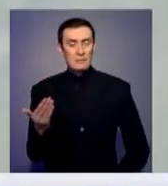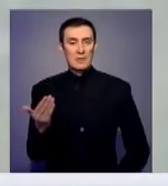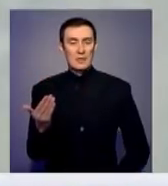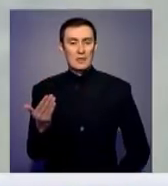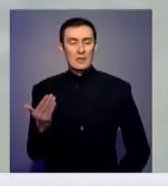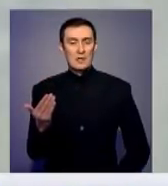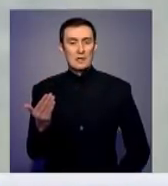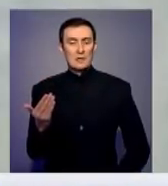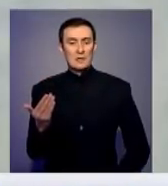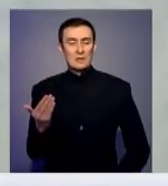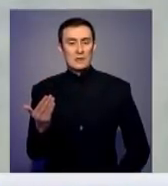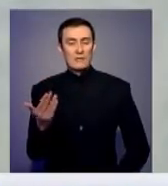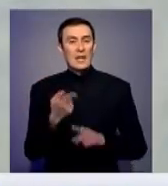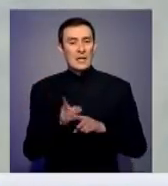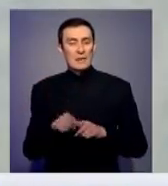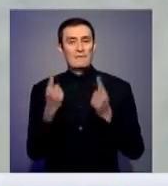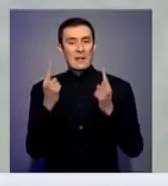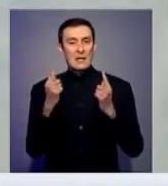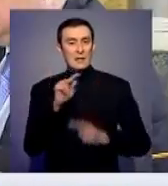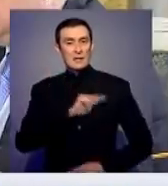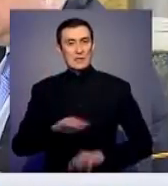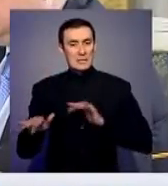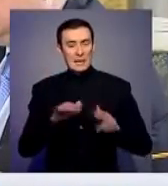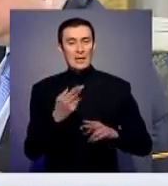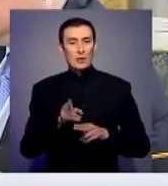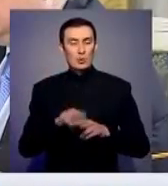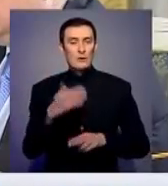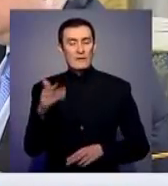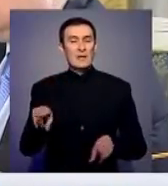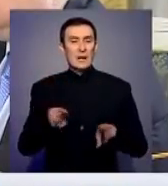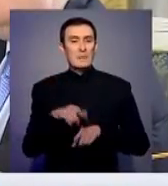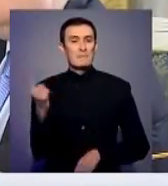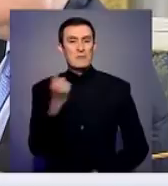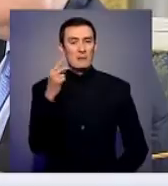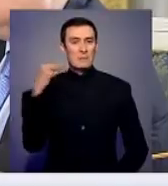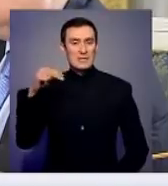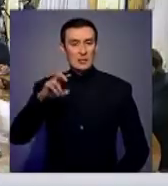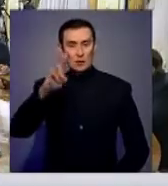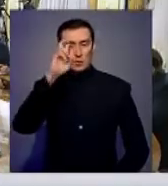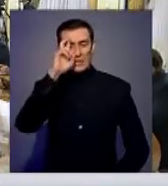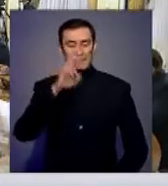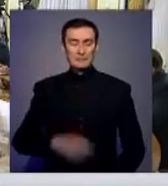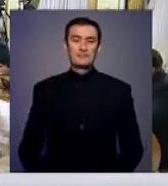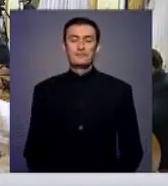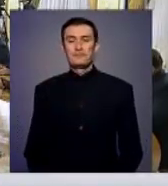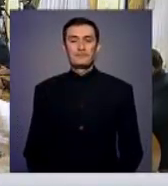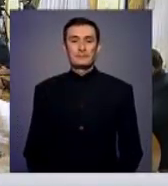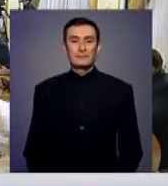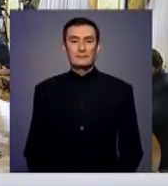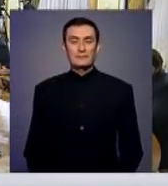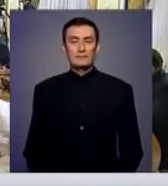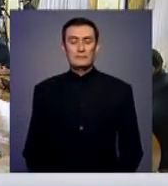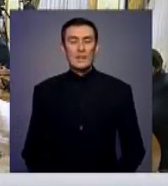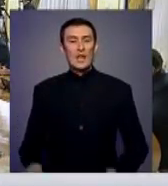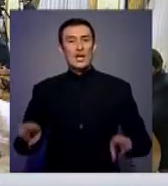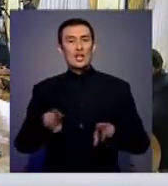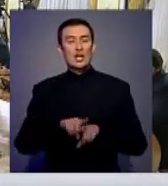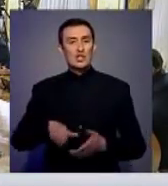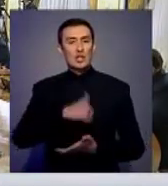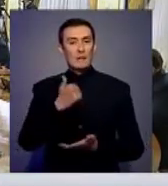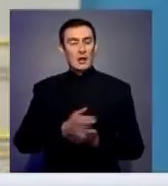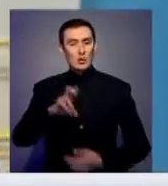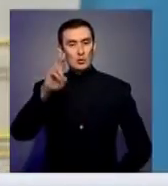именно в том, в великом деле, которое вы делаете как первый президент страны. Перед страной. Также